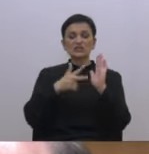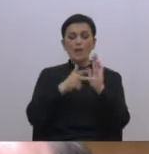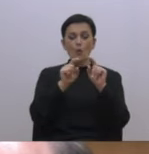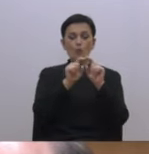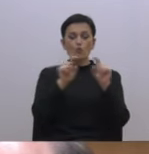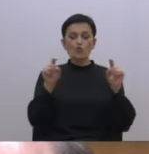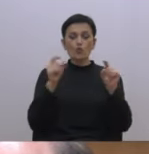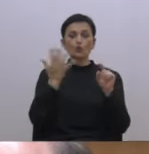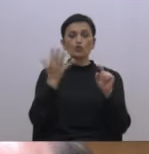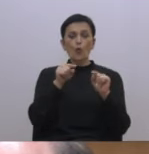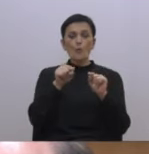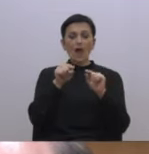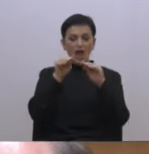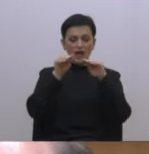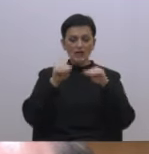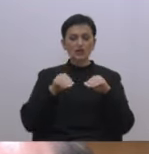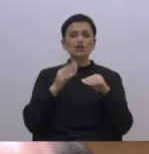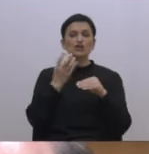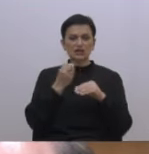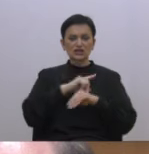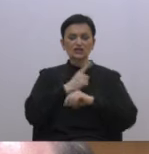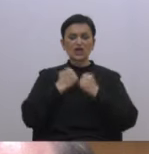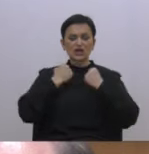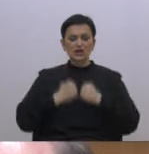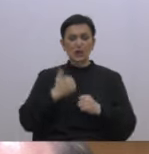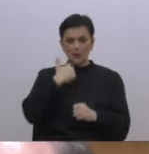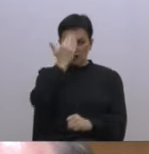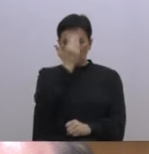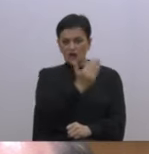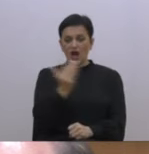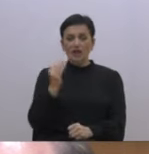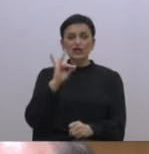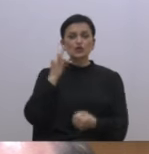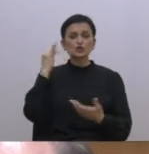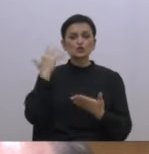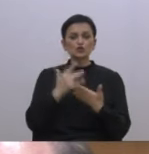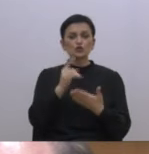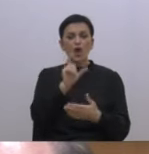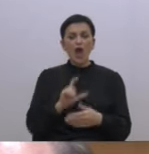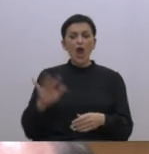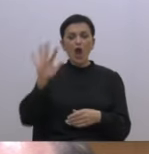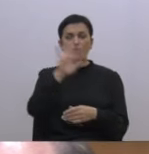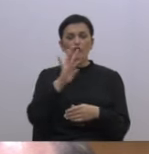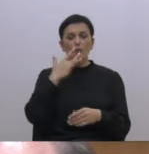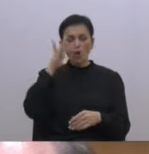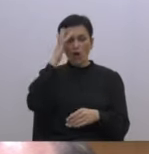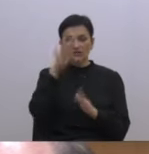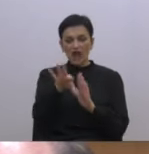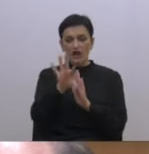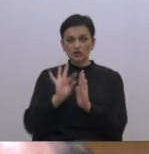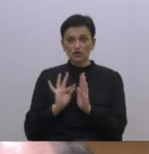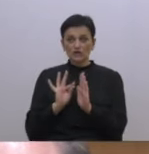მუხლი, რომელიც კიდევ უფრო განამტკიცებს ჩვენი ხალხის ისტორიულ, ევროპულ და ევროატლანტიკურ